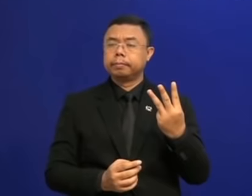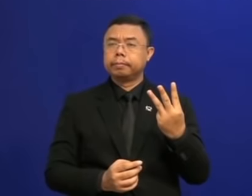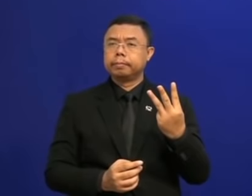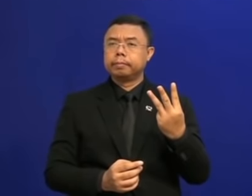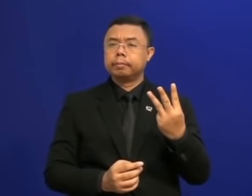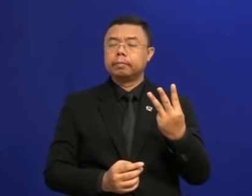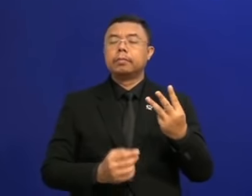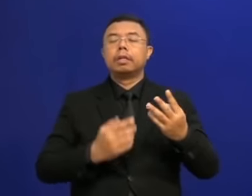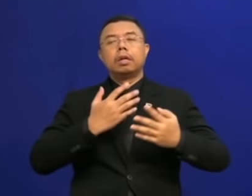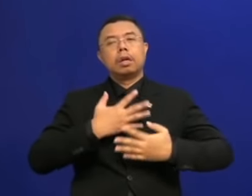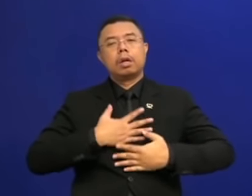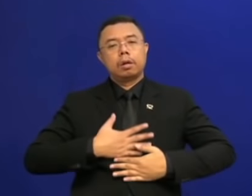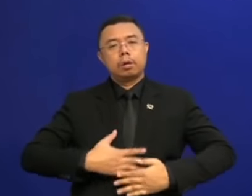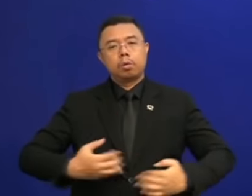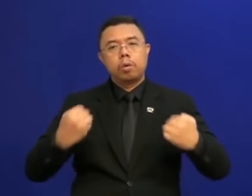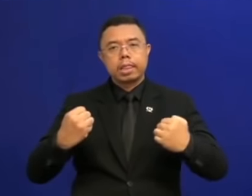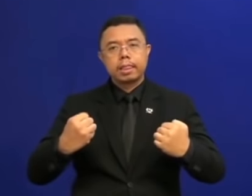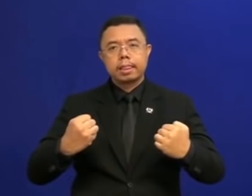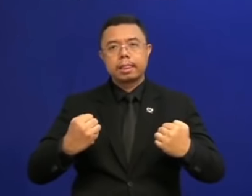tabah,